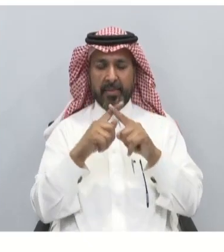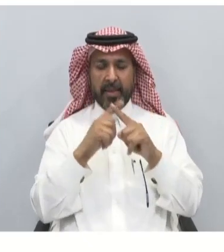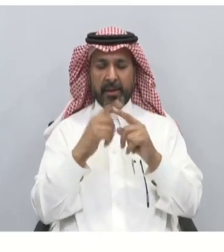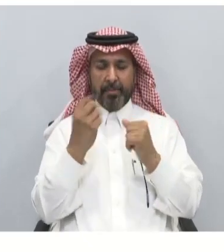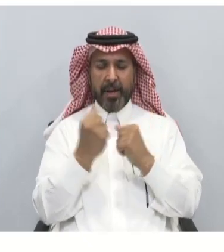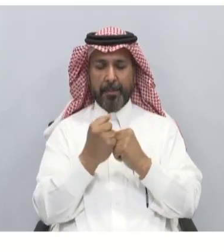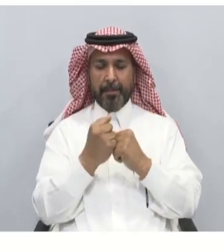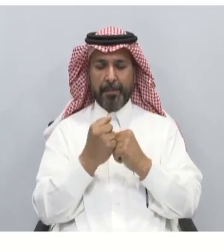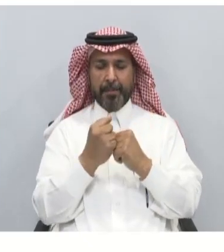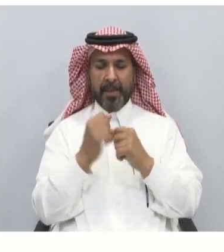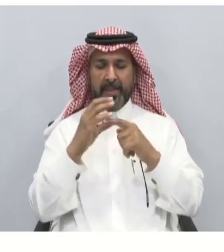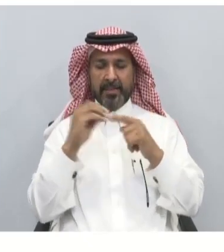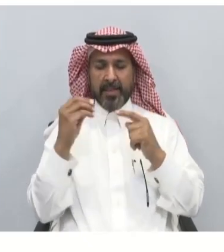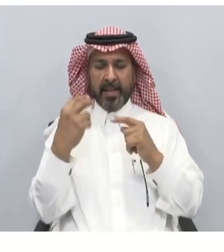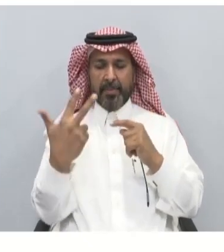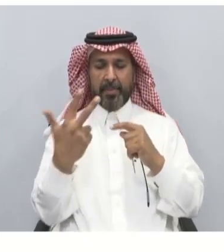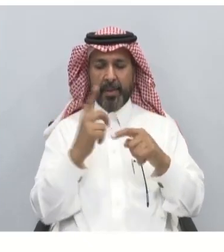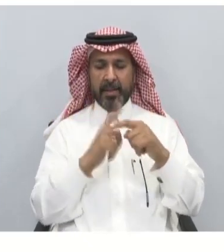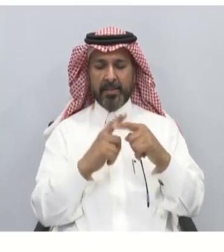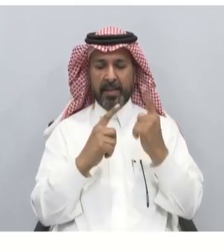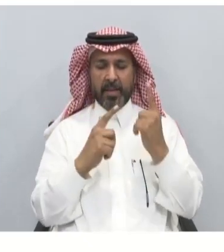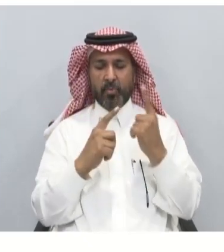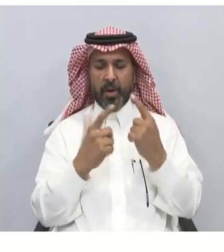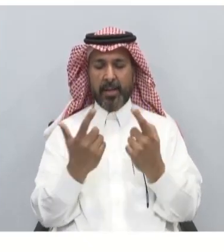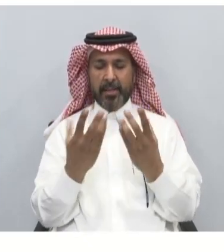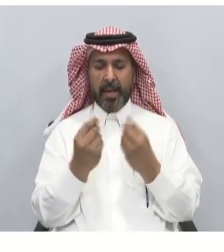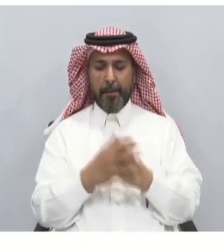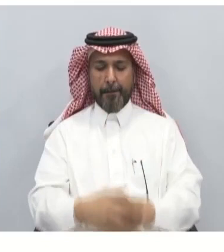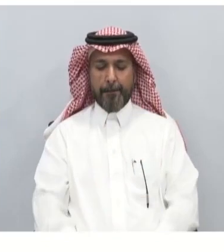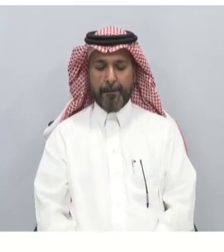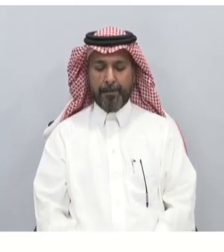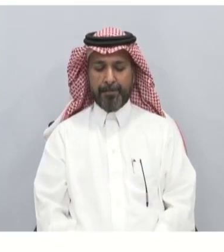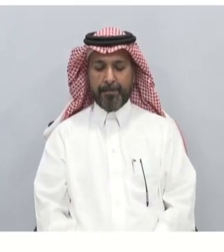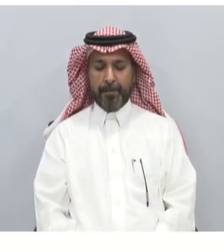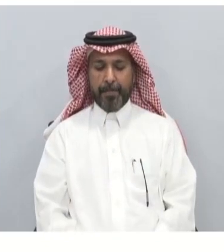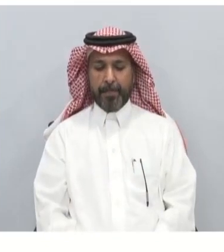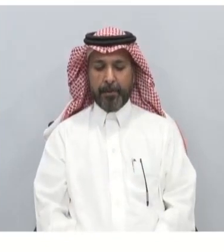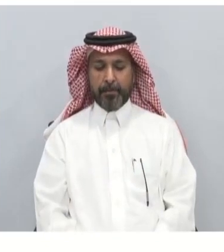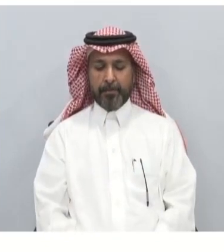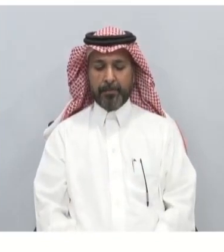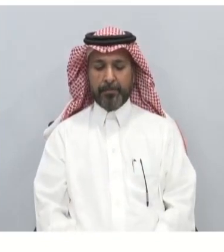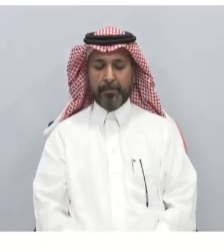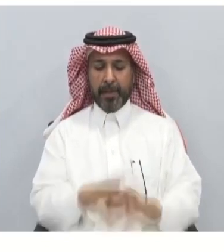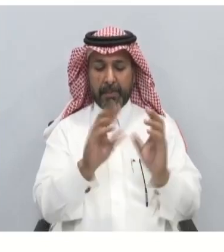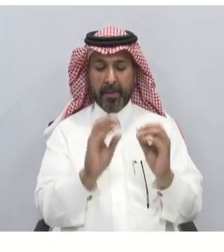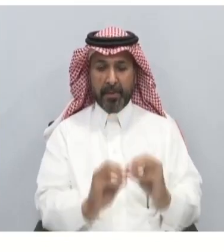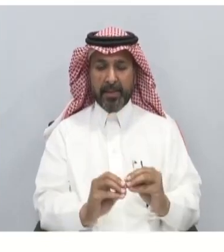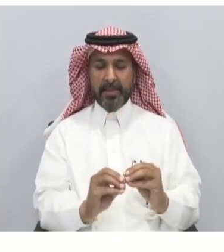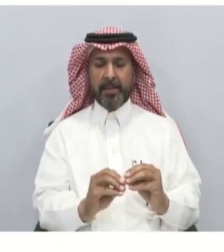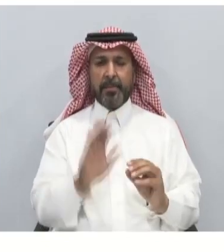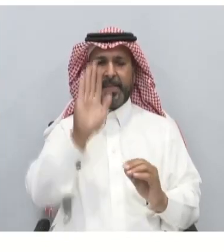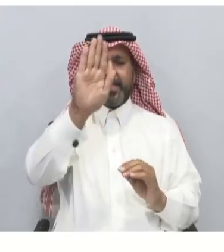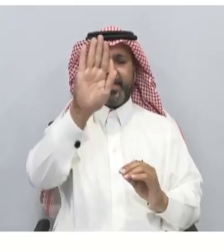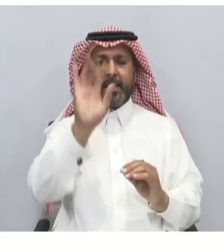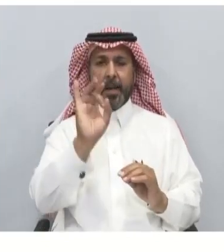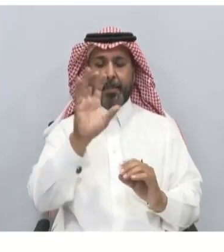عند سالب 2 راح نعوض عن السين بسالب 2، راح تنزل الدالة مثل ما هي، لن